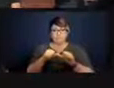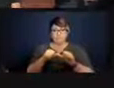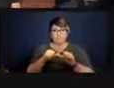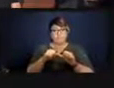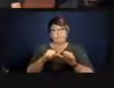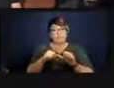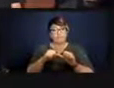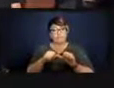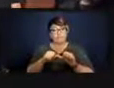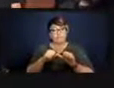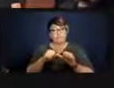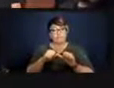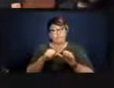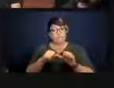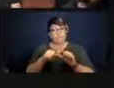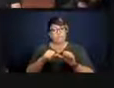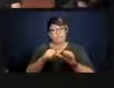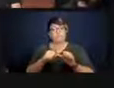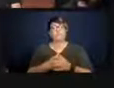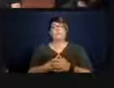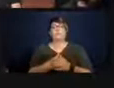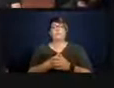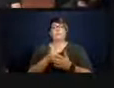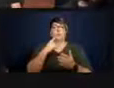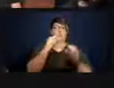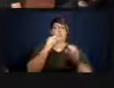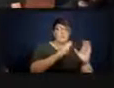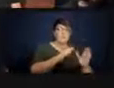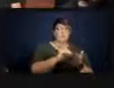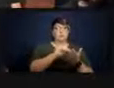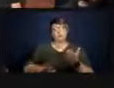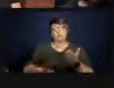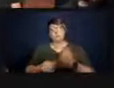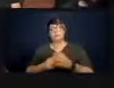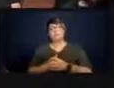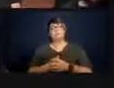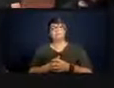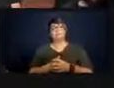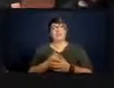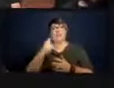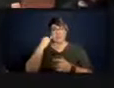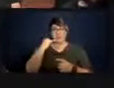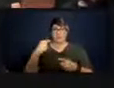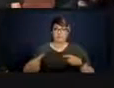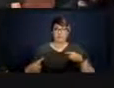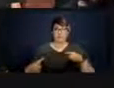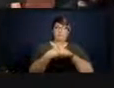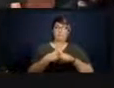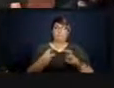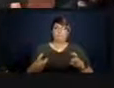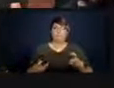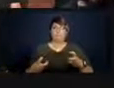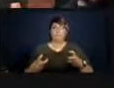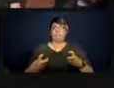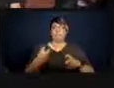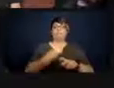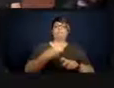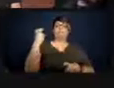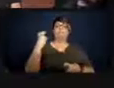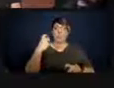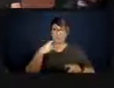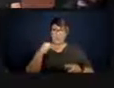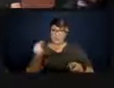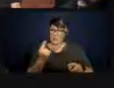بين طلابنا أساتذتنا وقاداتنا، وحتى عندما تظهر هذه المشاكل هناك أمر